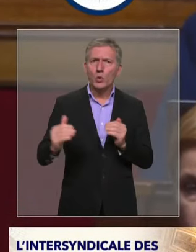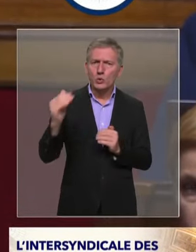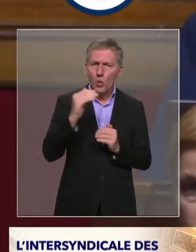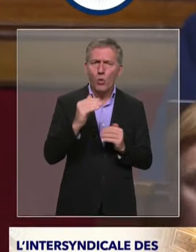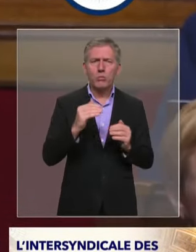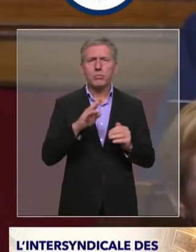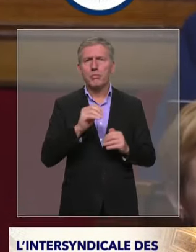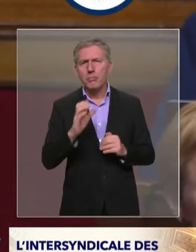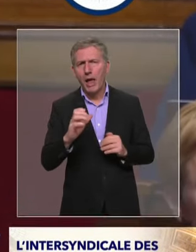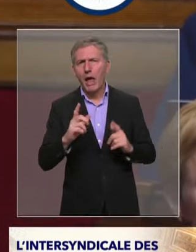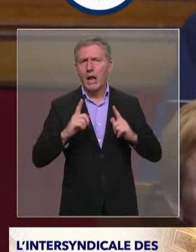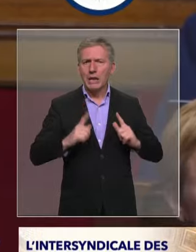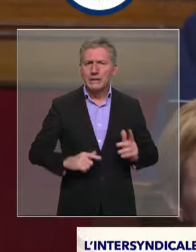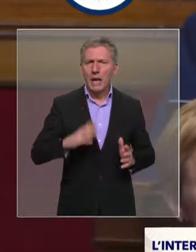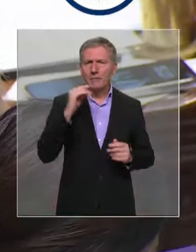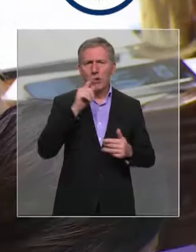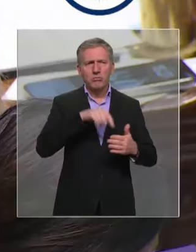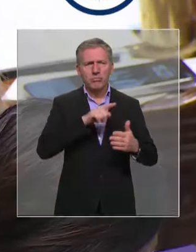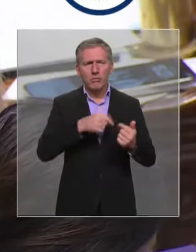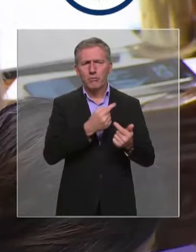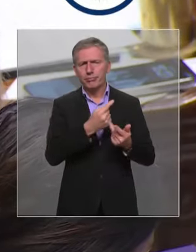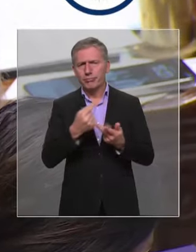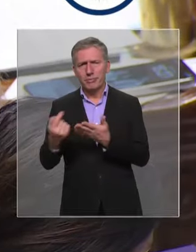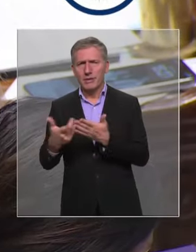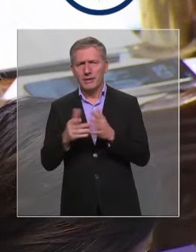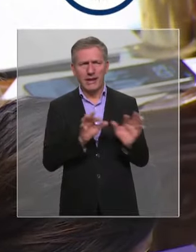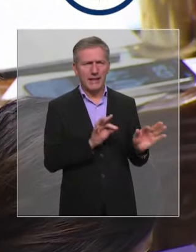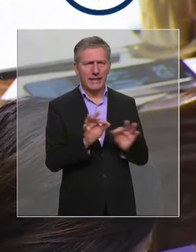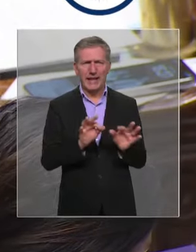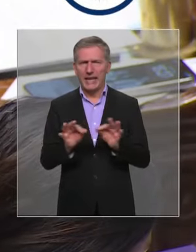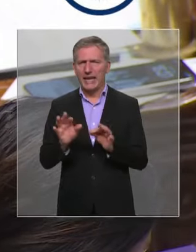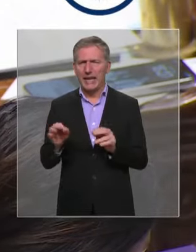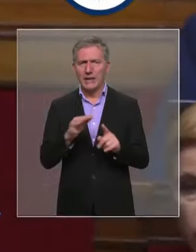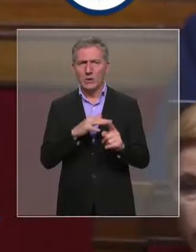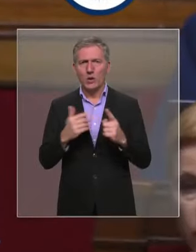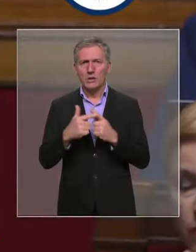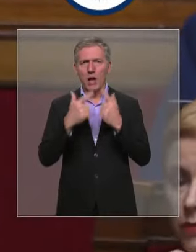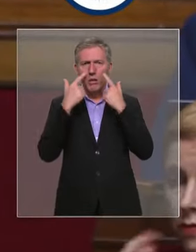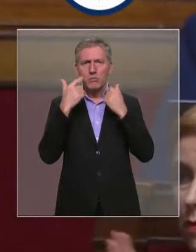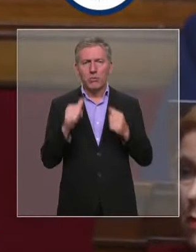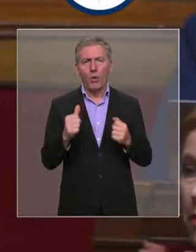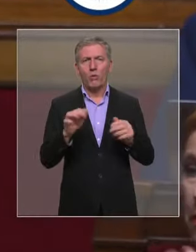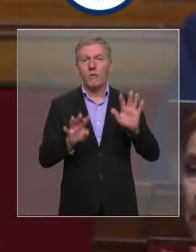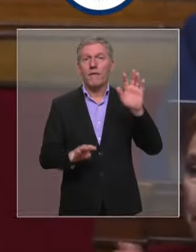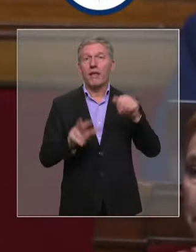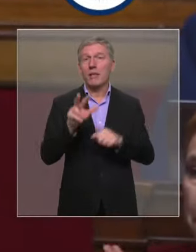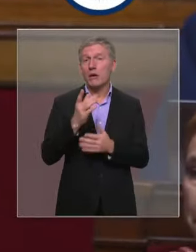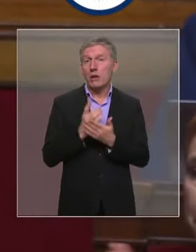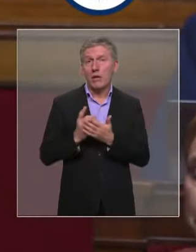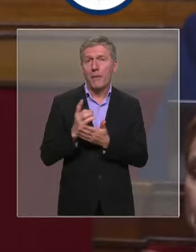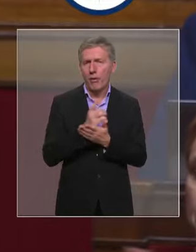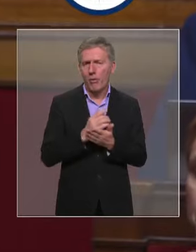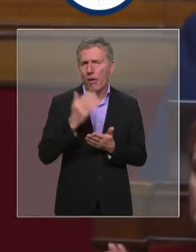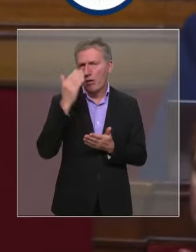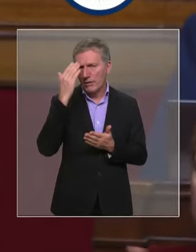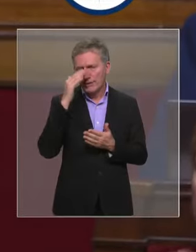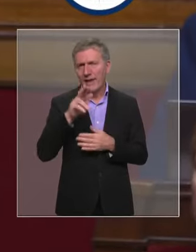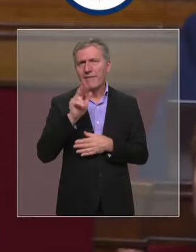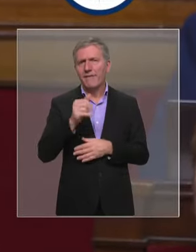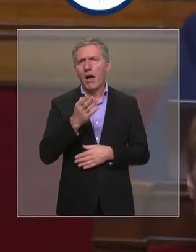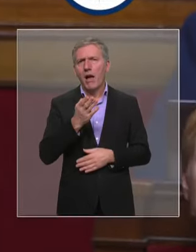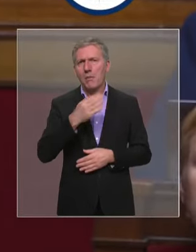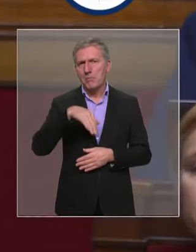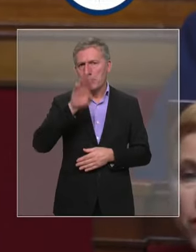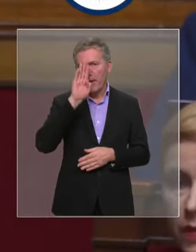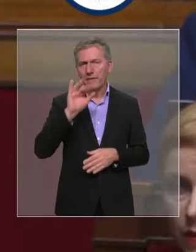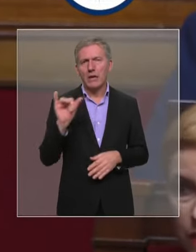lycée professionnel, sont une mesure supplémentaire de tri social et de sélection. Dans le 93, ils savent qui va en faire les frais.